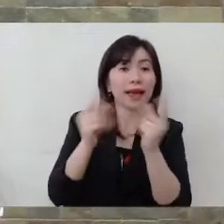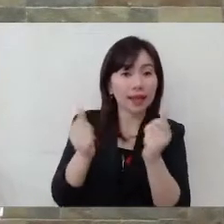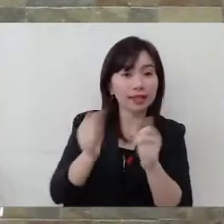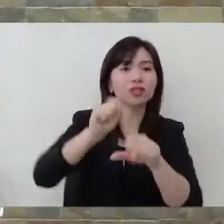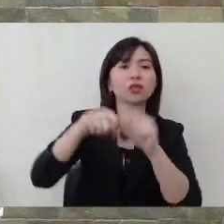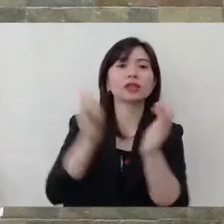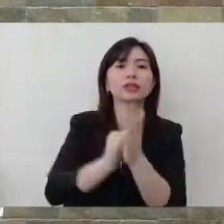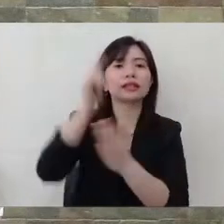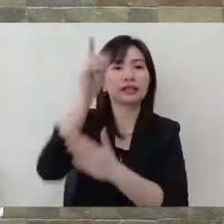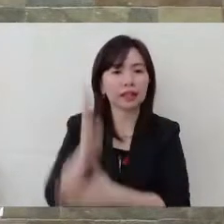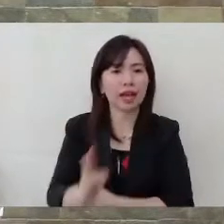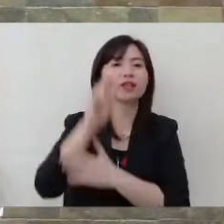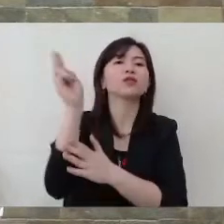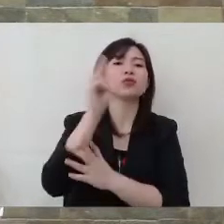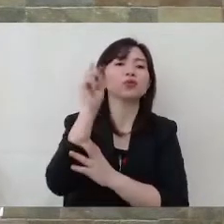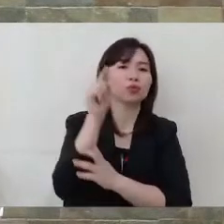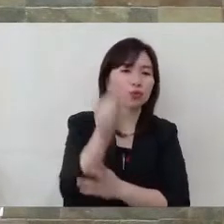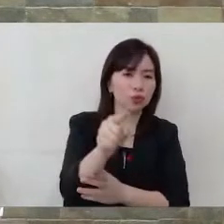sa gawain ng Panginoon.